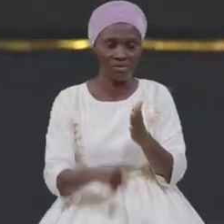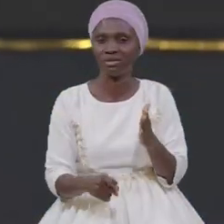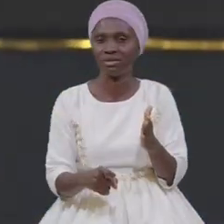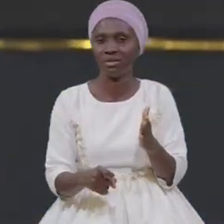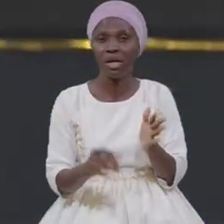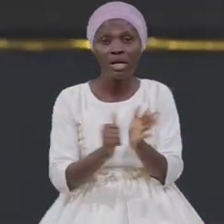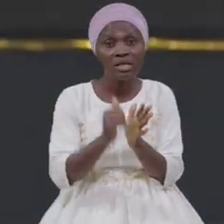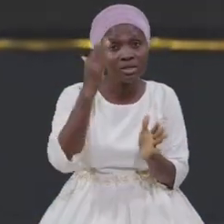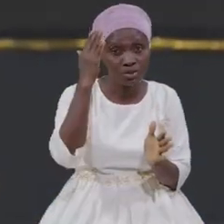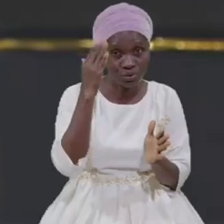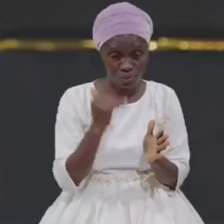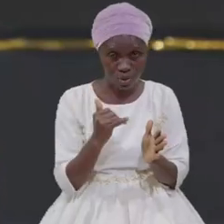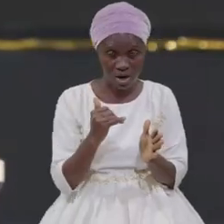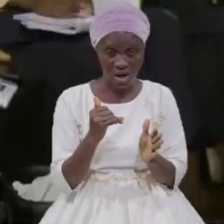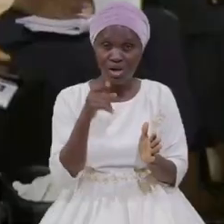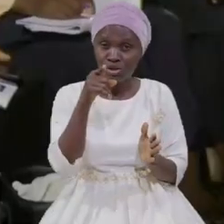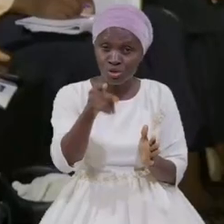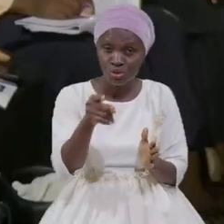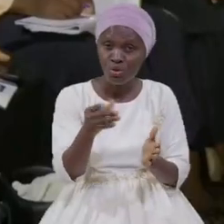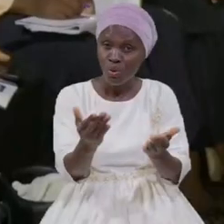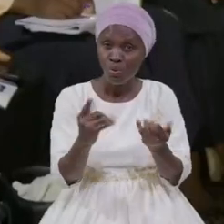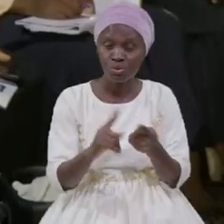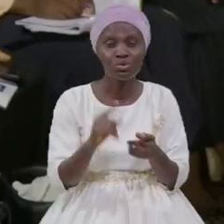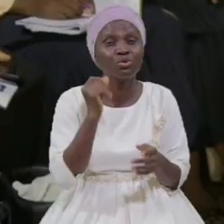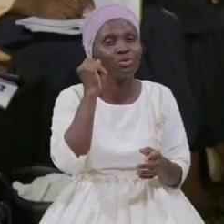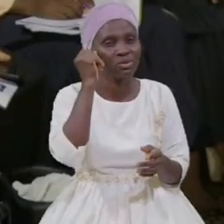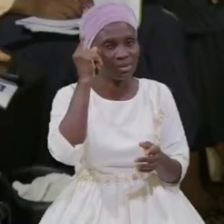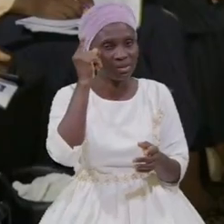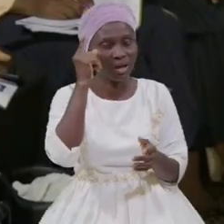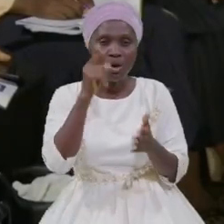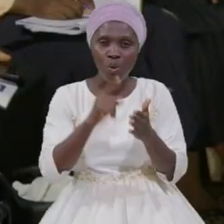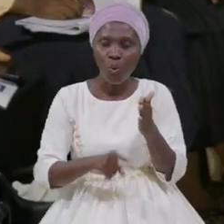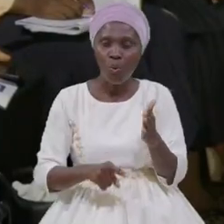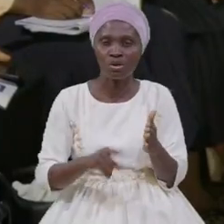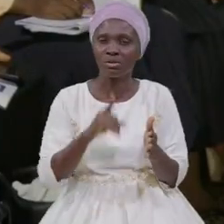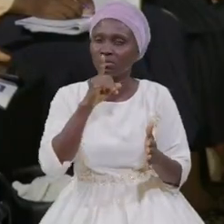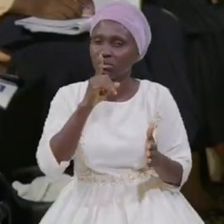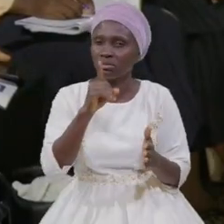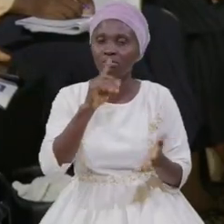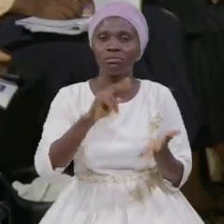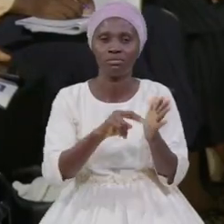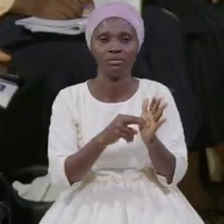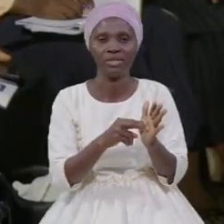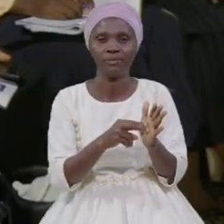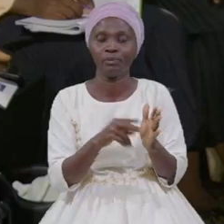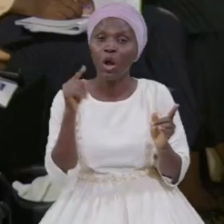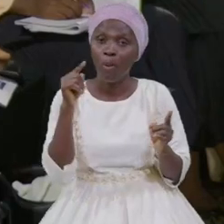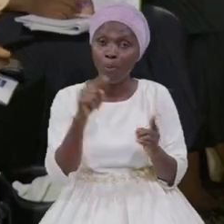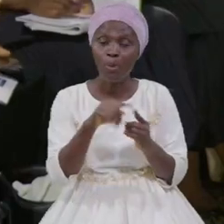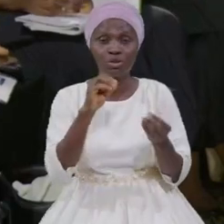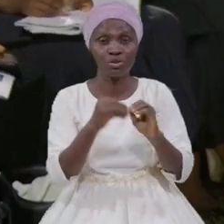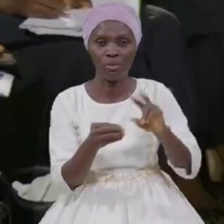Voilà pourquoi vous devez comprendre ce que cela veut dire. Deuxième point alors,